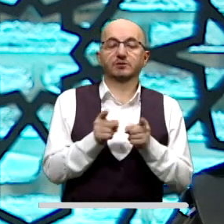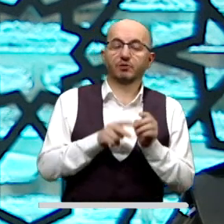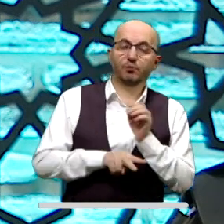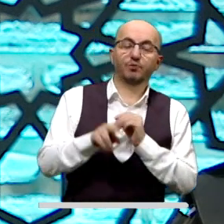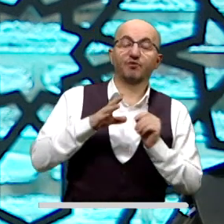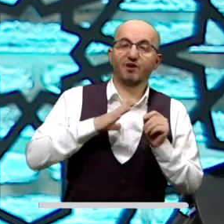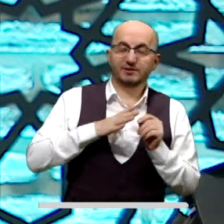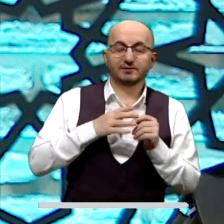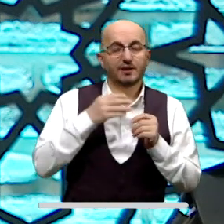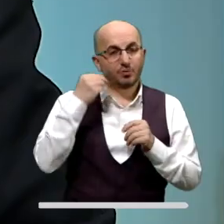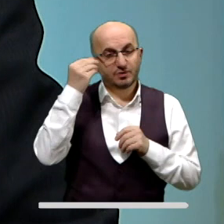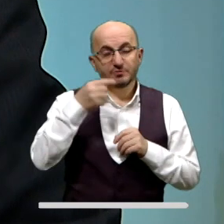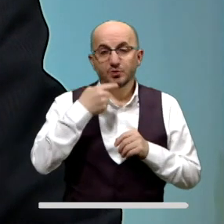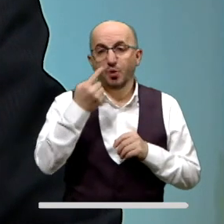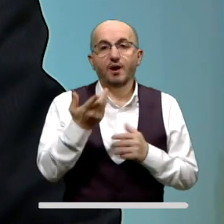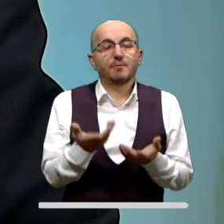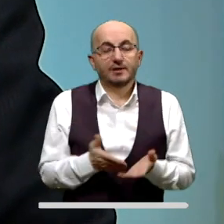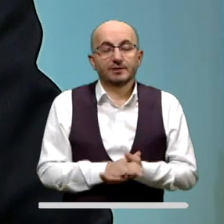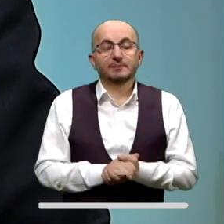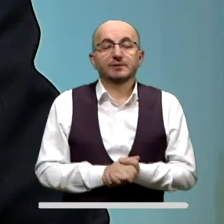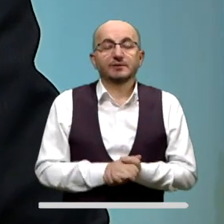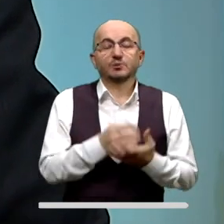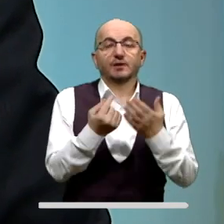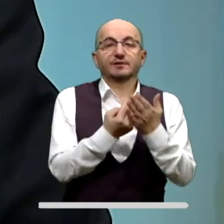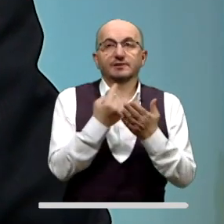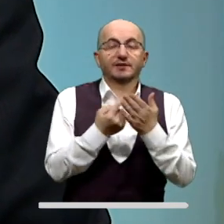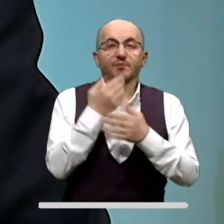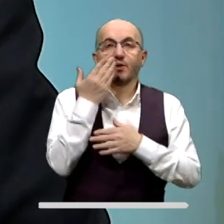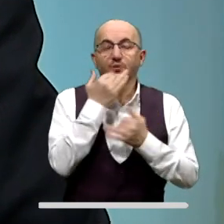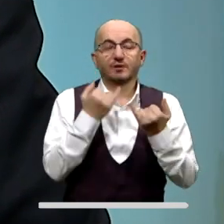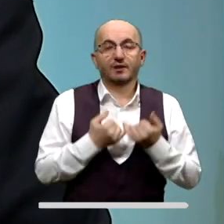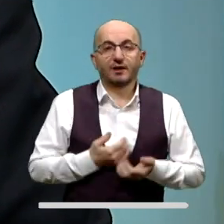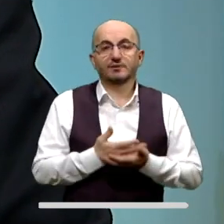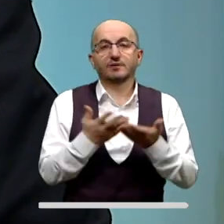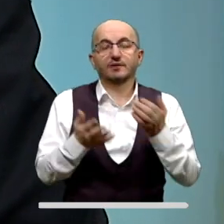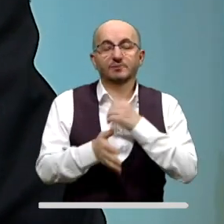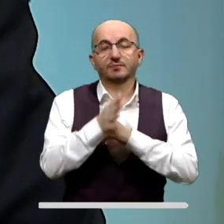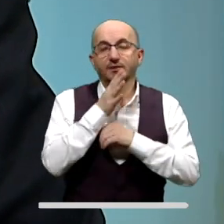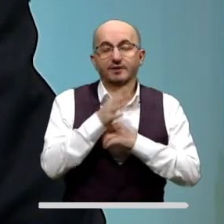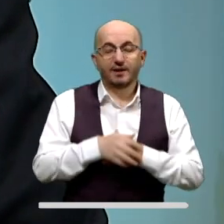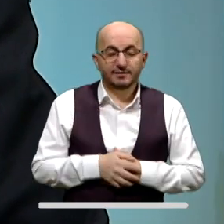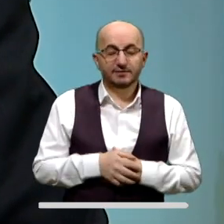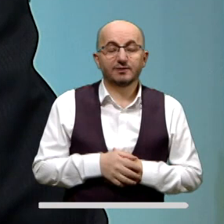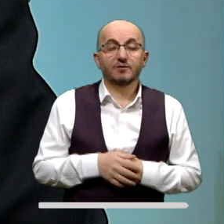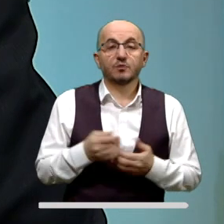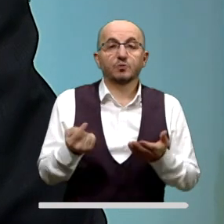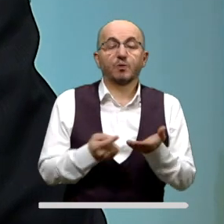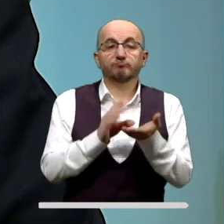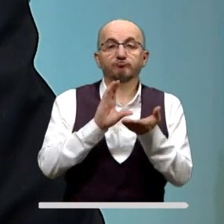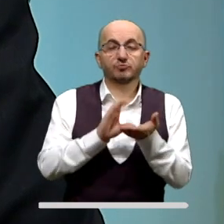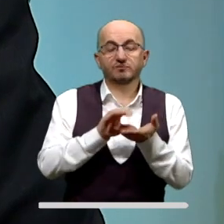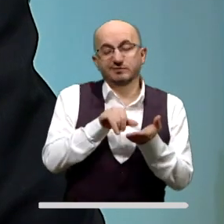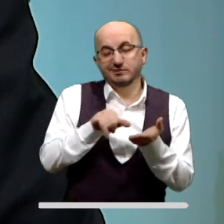varsa hocam bize söyleyebilir mi demiş şimdi zaten kur'an-ı Kerim'i okuyan kardeşlerimiz bilirler ki Mustafa şeref'in